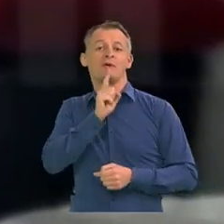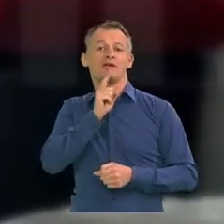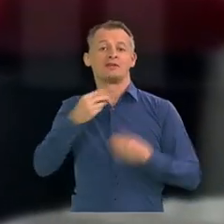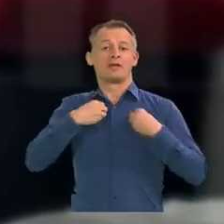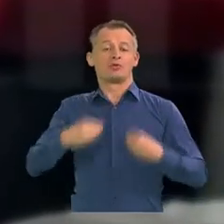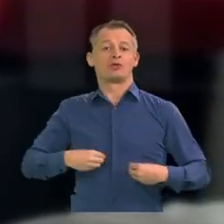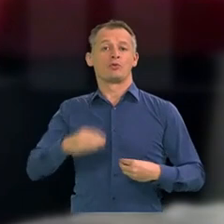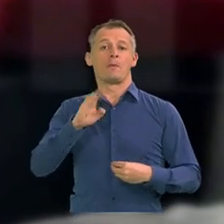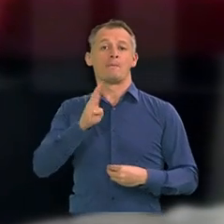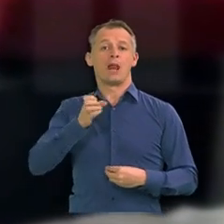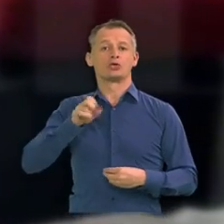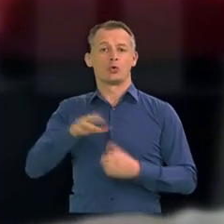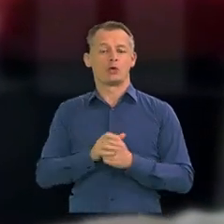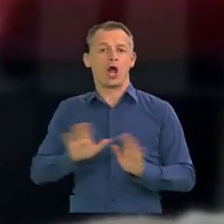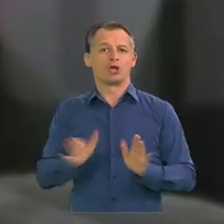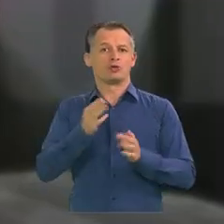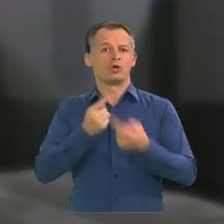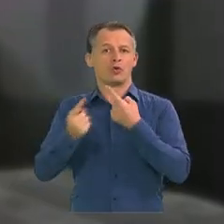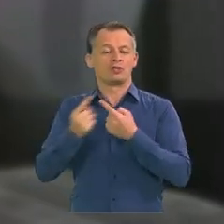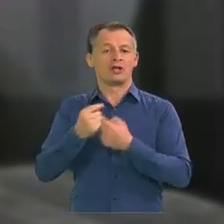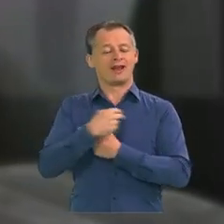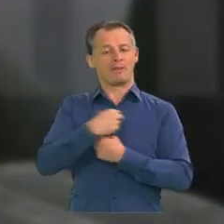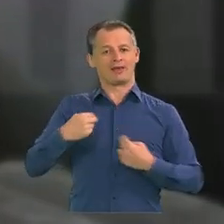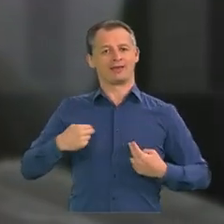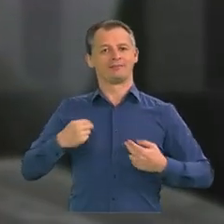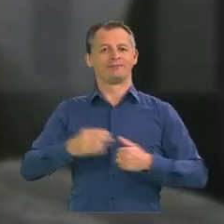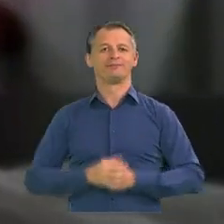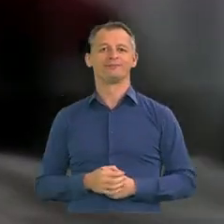Bălășoiu. Au început și audierile la parchet.